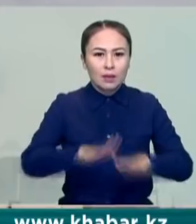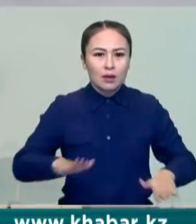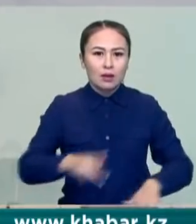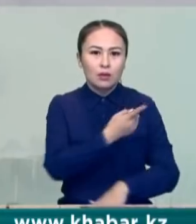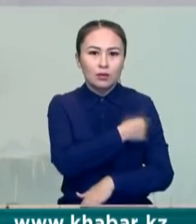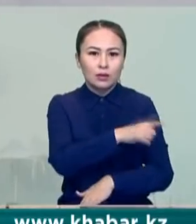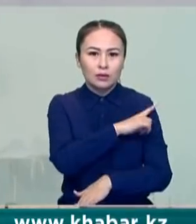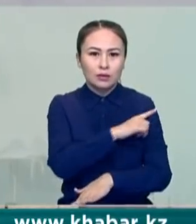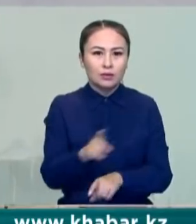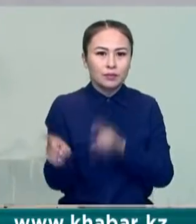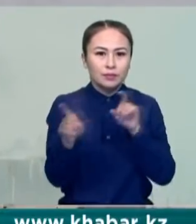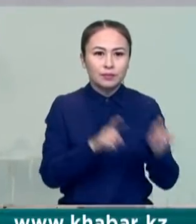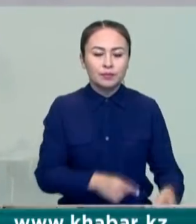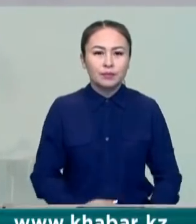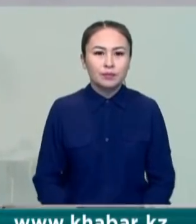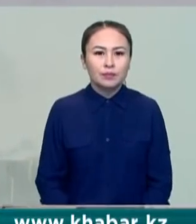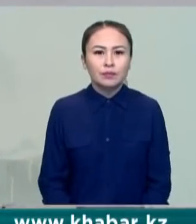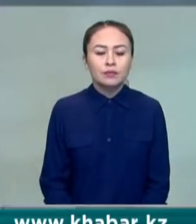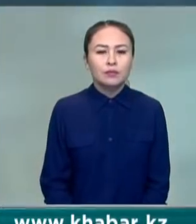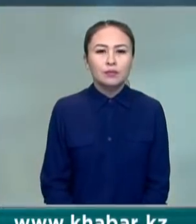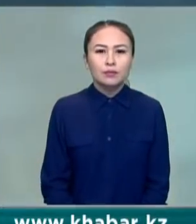облыстық балалар ауруханасына ауыстырылды.